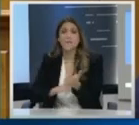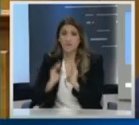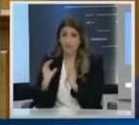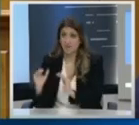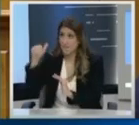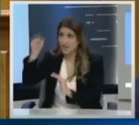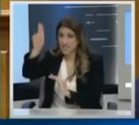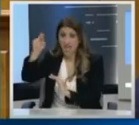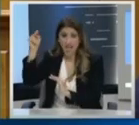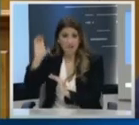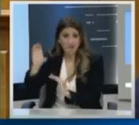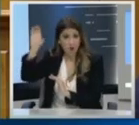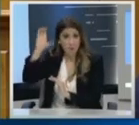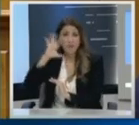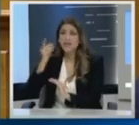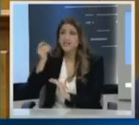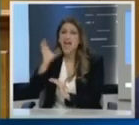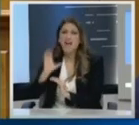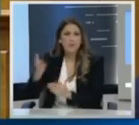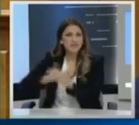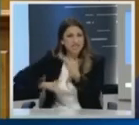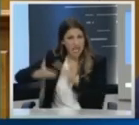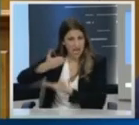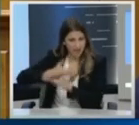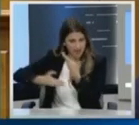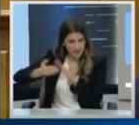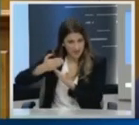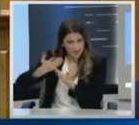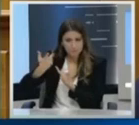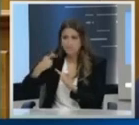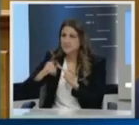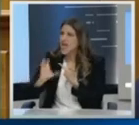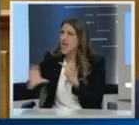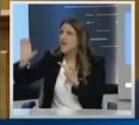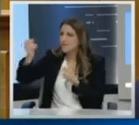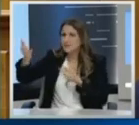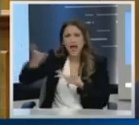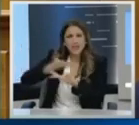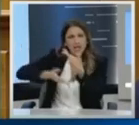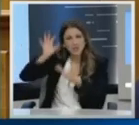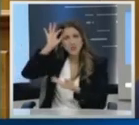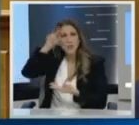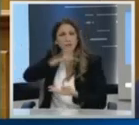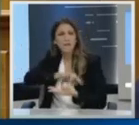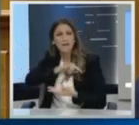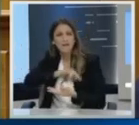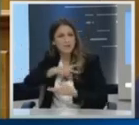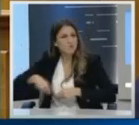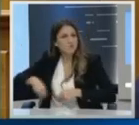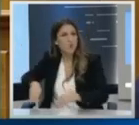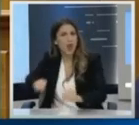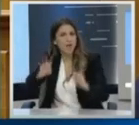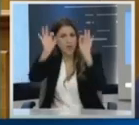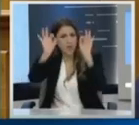πρέπει να μείνουμε? Η Ευρώπη της συναλλαγής, της φτηνής, η Ευρώπη που συναλλάσσεται προκειμένου να κερδίσει και